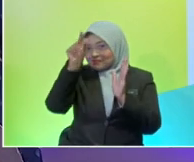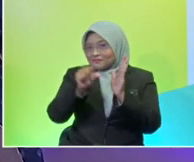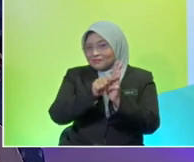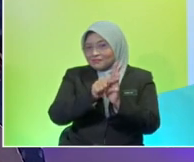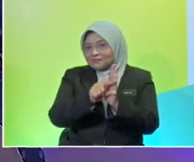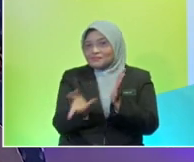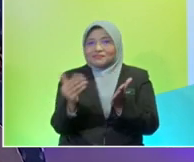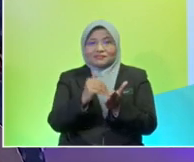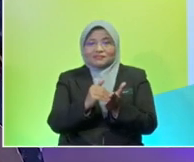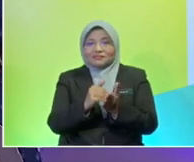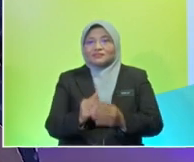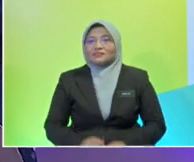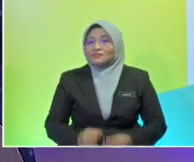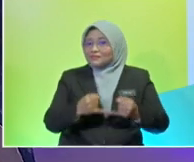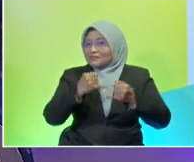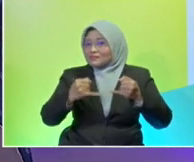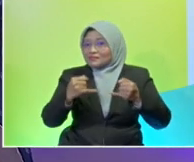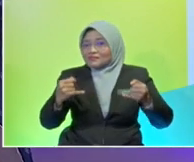jenis-jenis cuaca